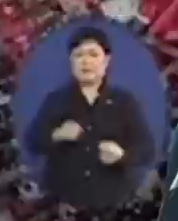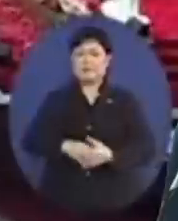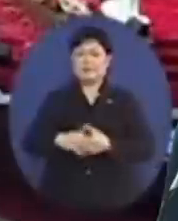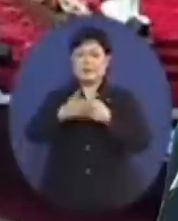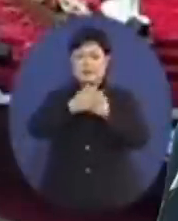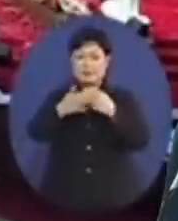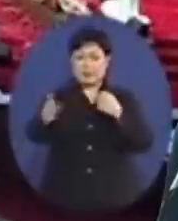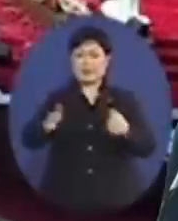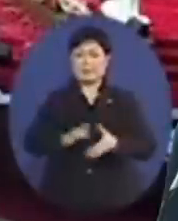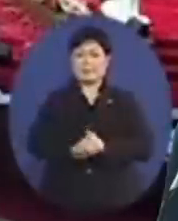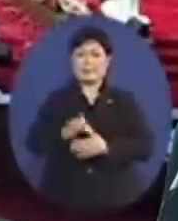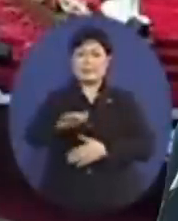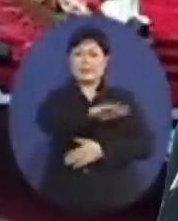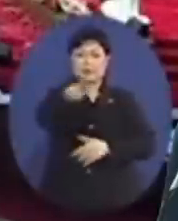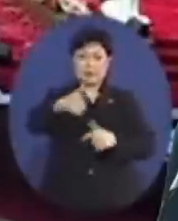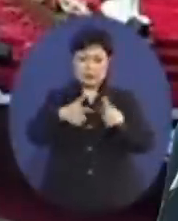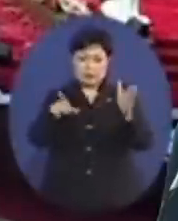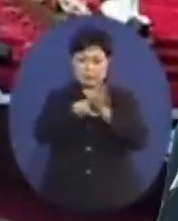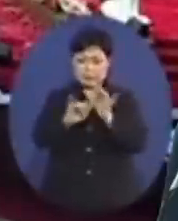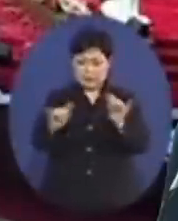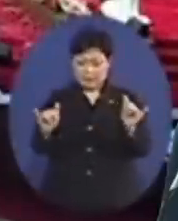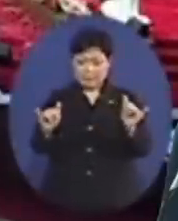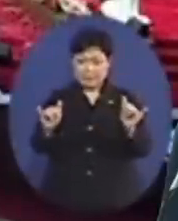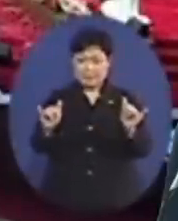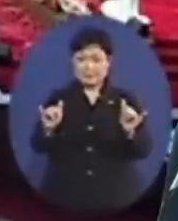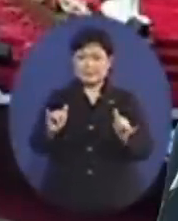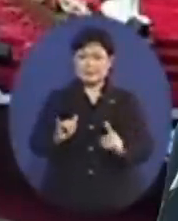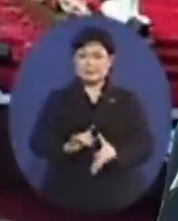그러므로 우리 예수 믿는 사람이